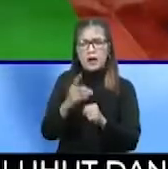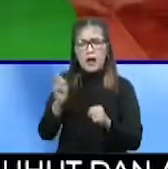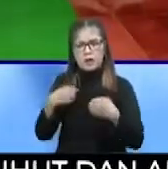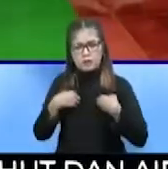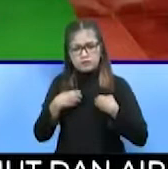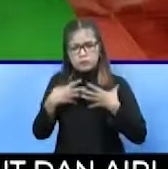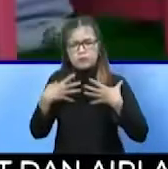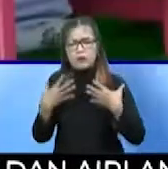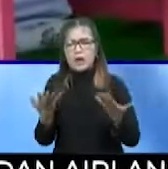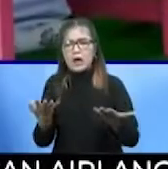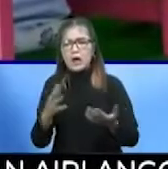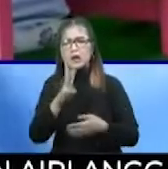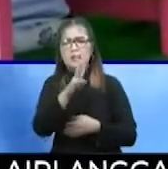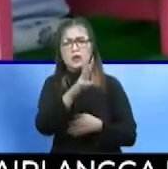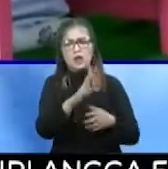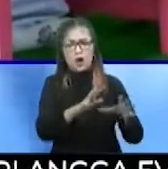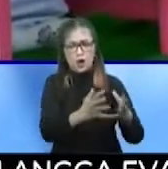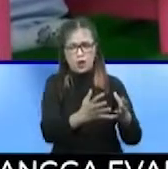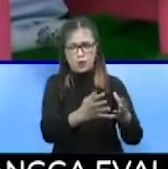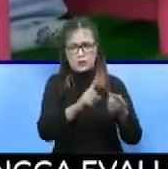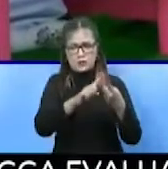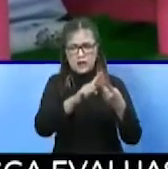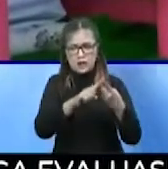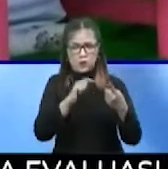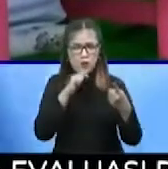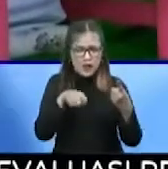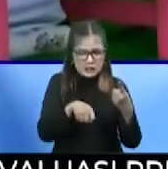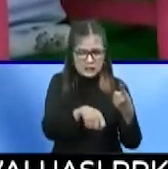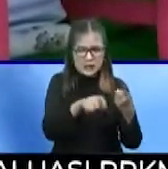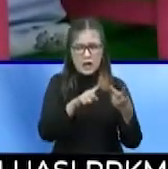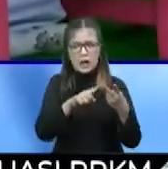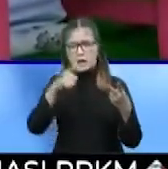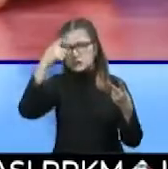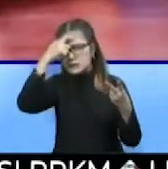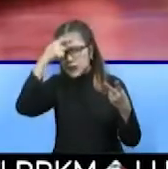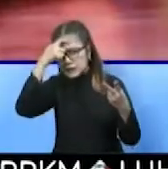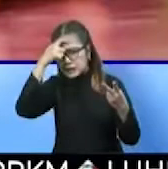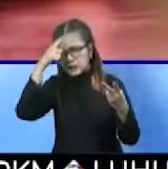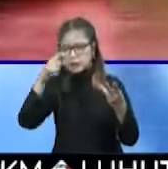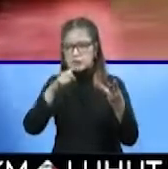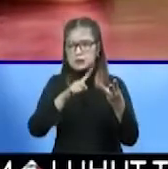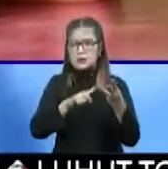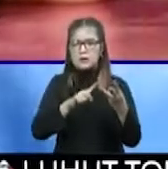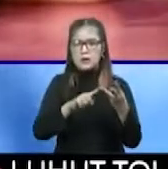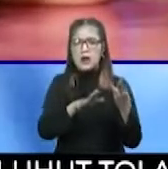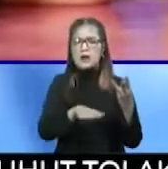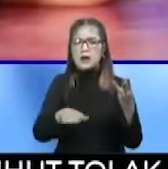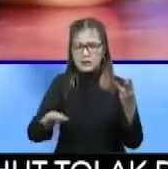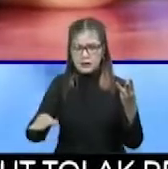para lansia, kedua orang-orang dengan komorbid, apalagi lansia dengan komorbid, dan ketiga anak-anak,